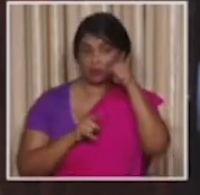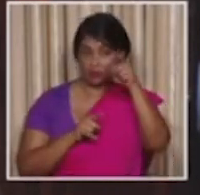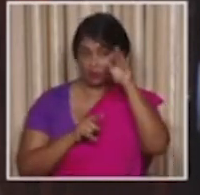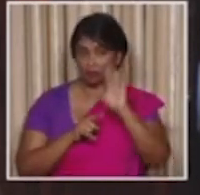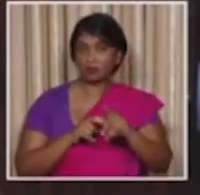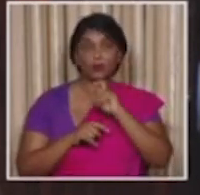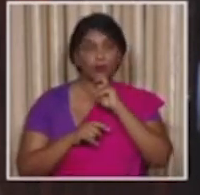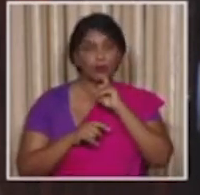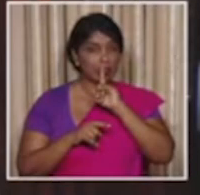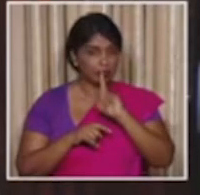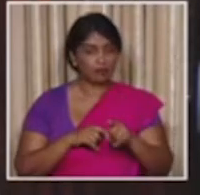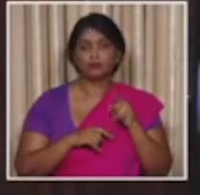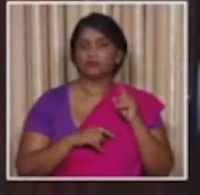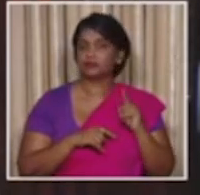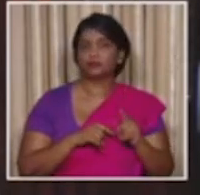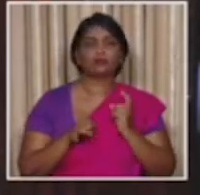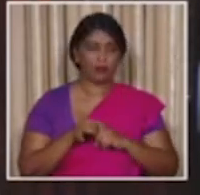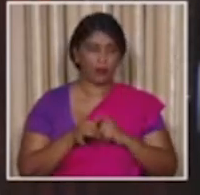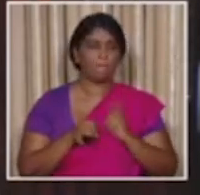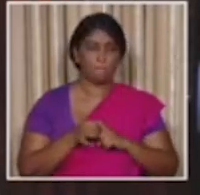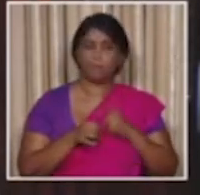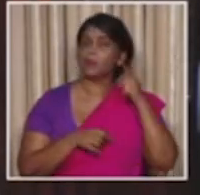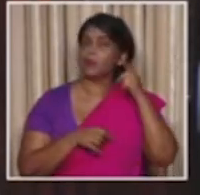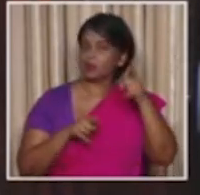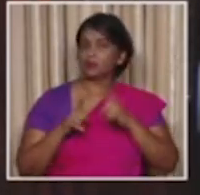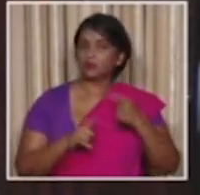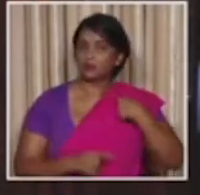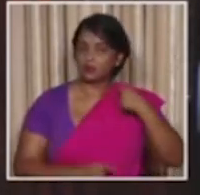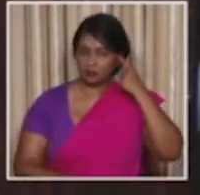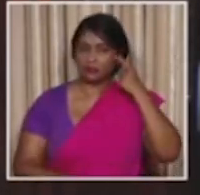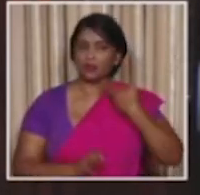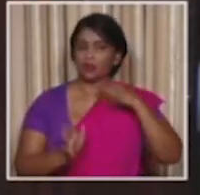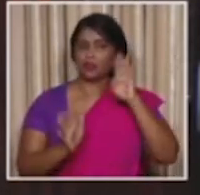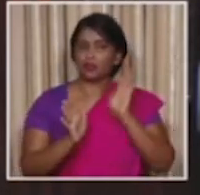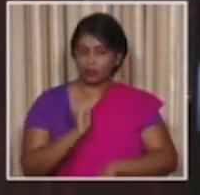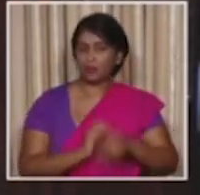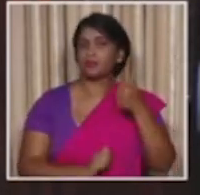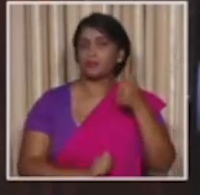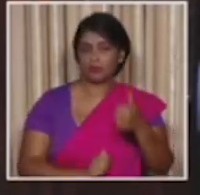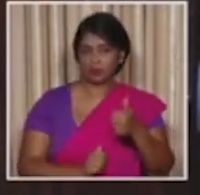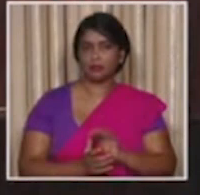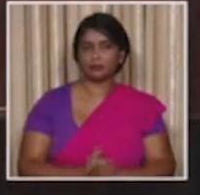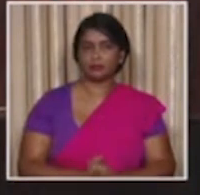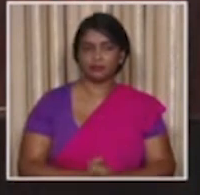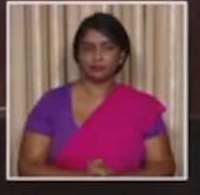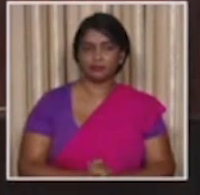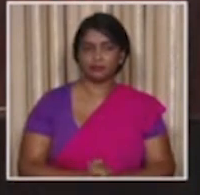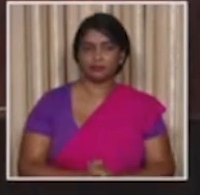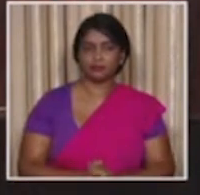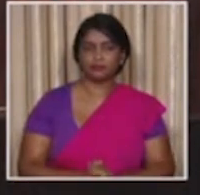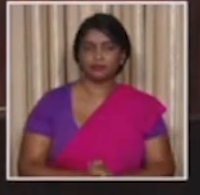ඔබතුමාගේ ජජ්මන්ට් එකක් ලබා දීම ප්‍රශ්නයක් වෙනවා. ඉතින් ඒ නිසා මම හිතන්නේ මේක ඉවත් කර ගැනීම ඉතාම හොඳයි කියලා.